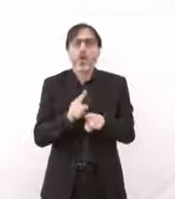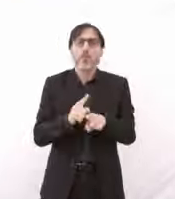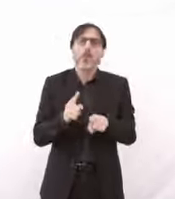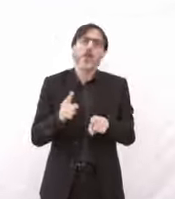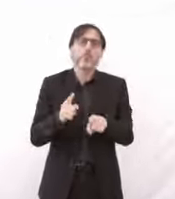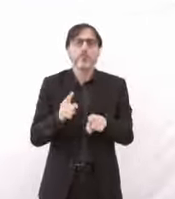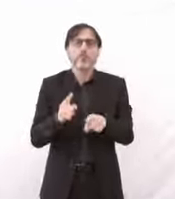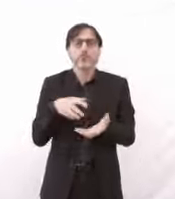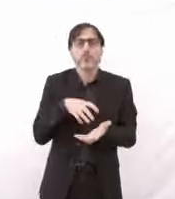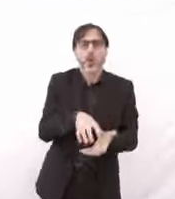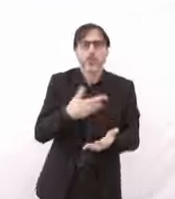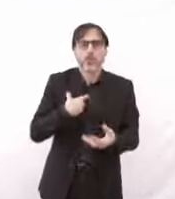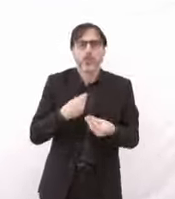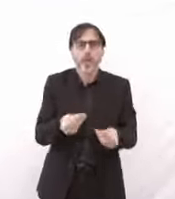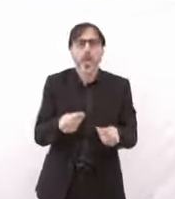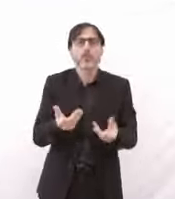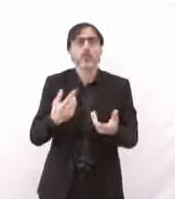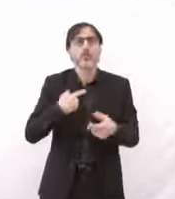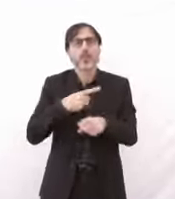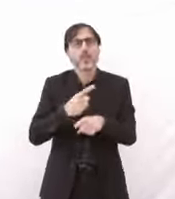loro contributo, quindi